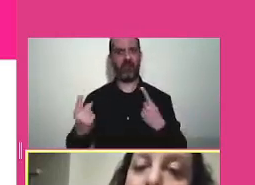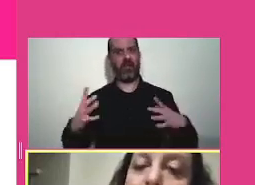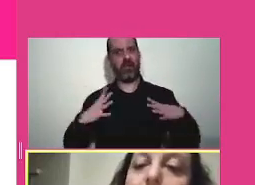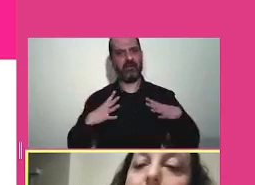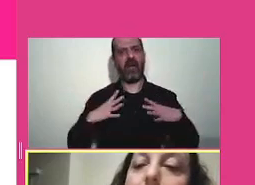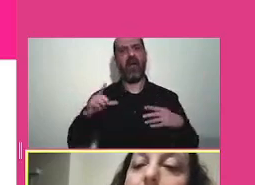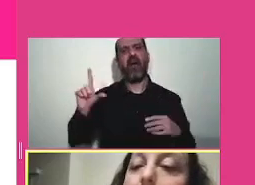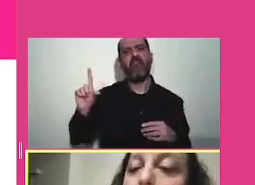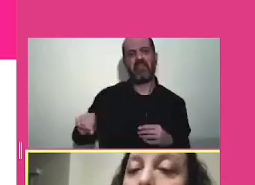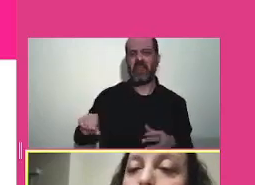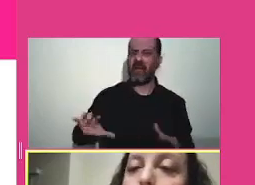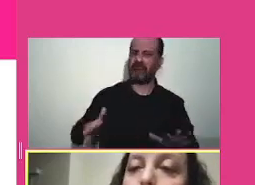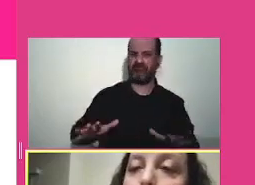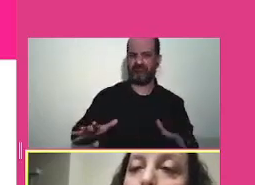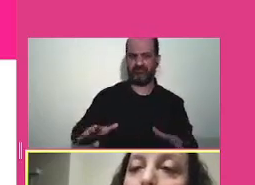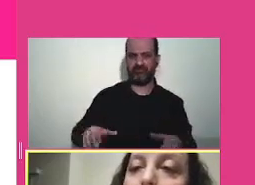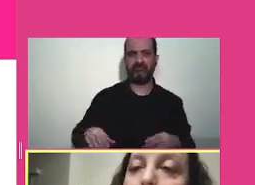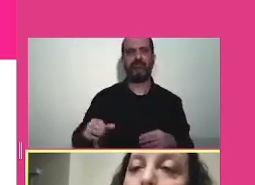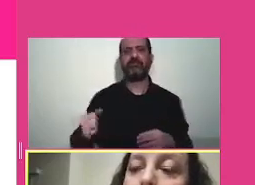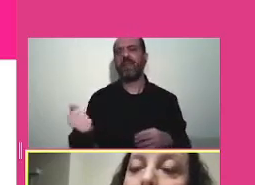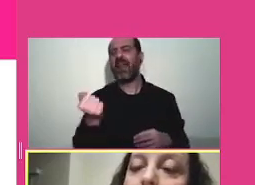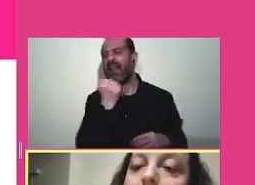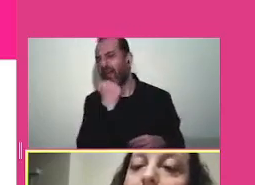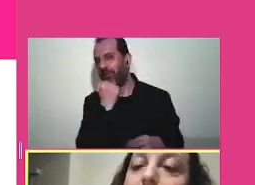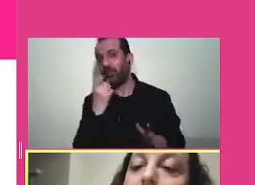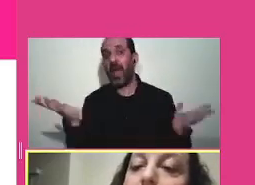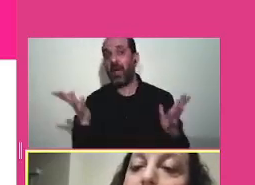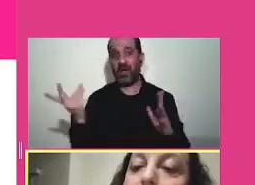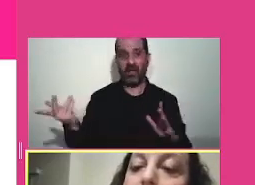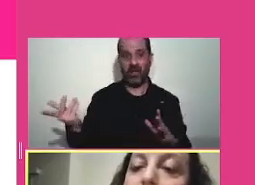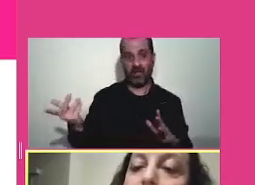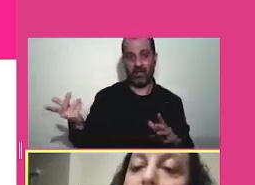φθηνά. Λάθος. Όσο πιο ακριβό είναι.